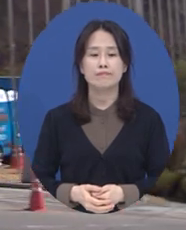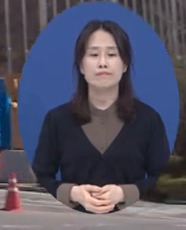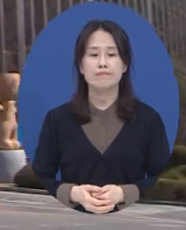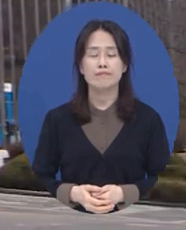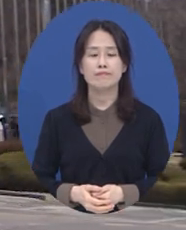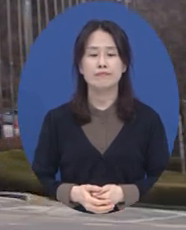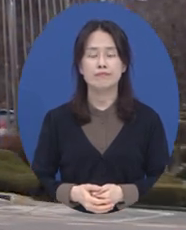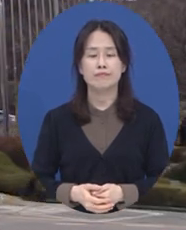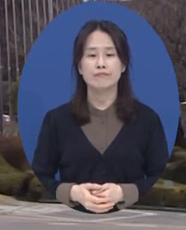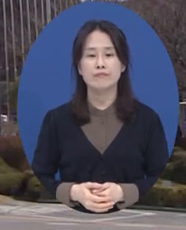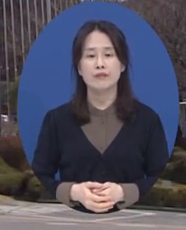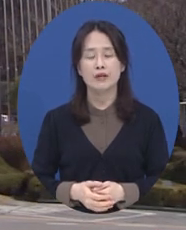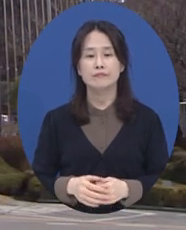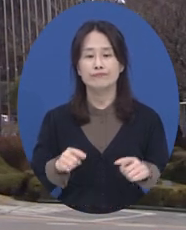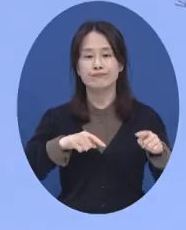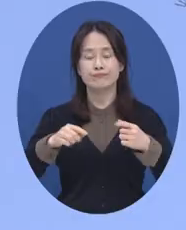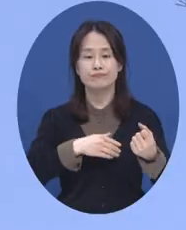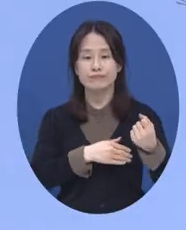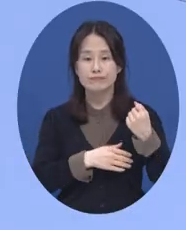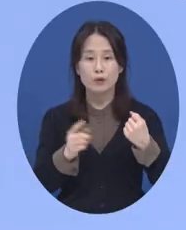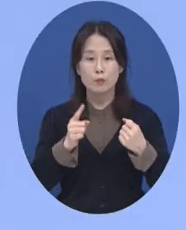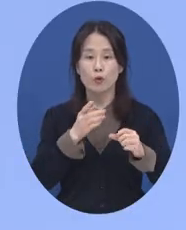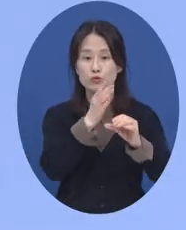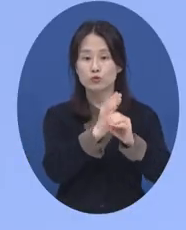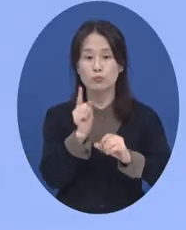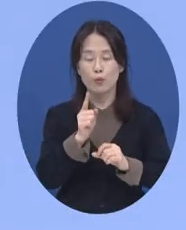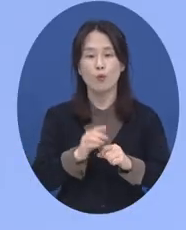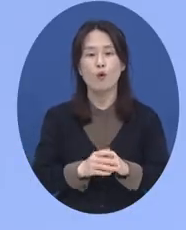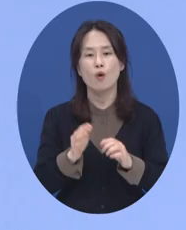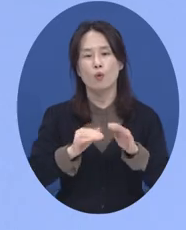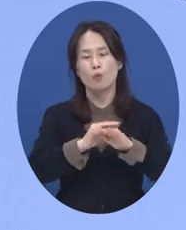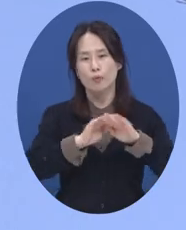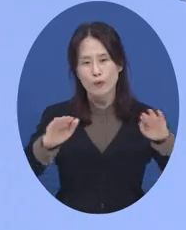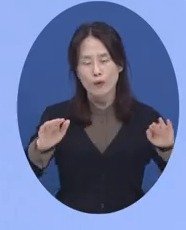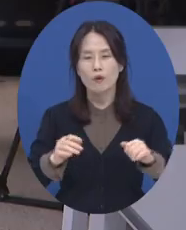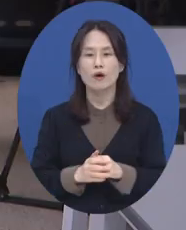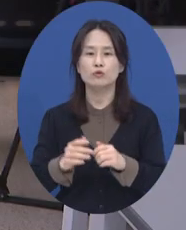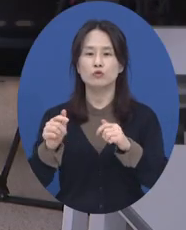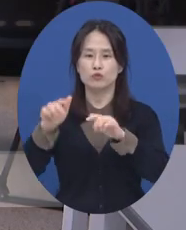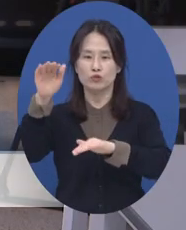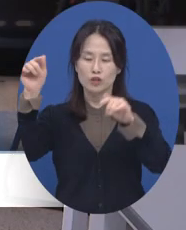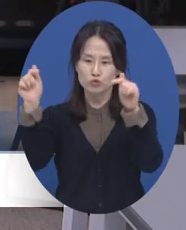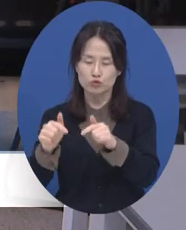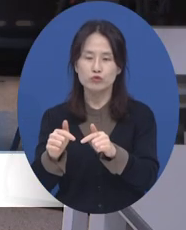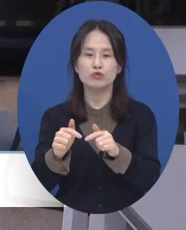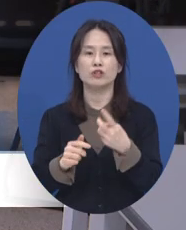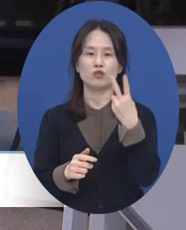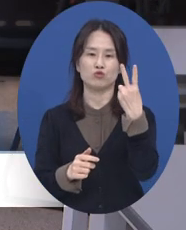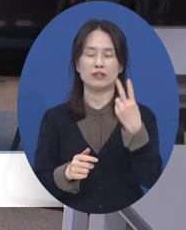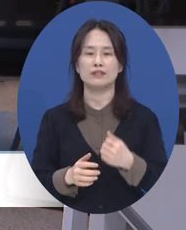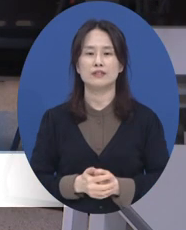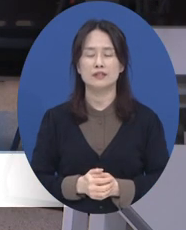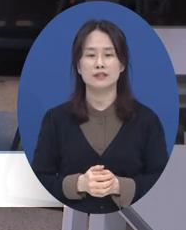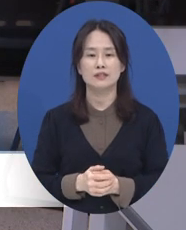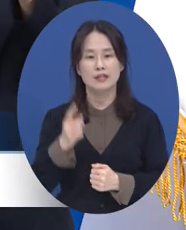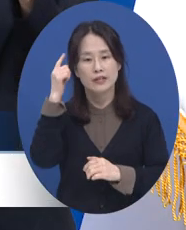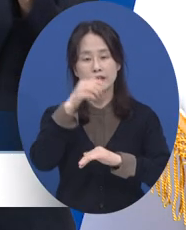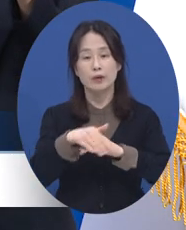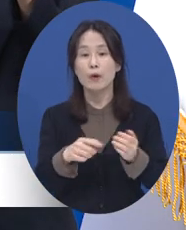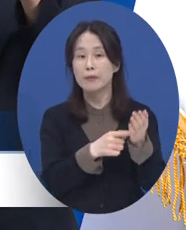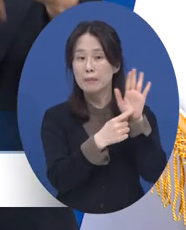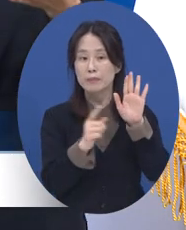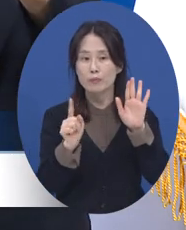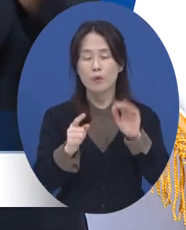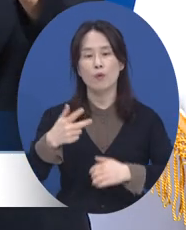경기도는 도정 역량의 방점을 불공정과 격차 해소에 찍었습니다. 이에 따른 전략을 발표했는데